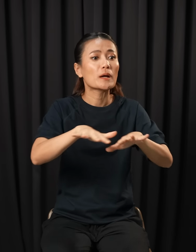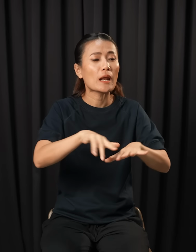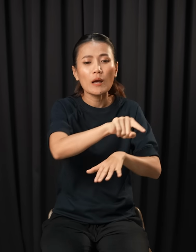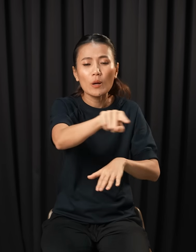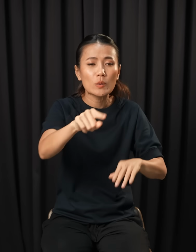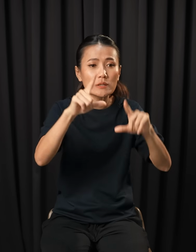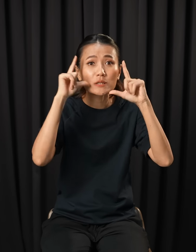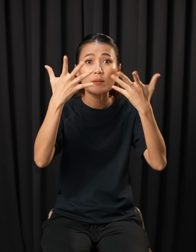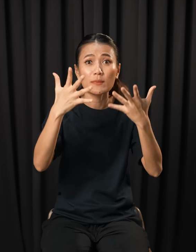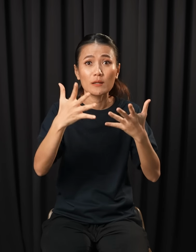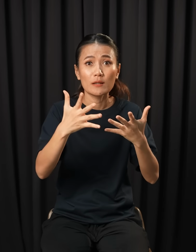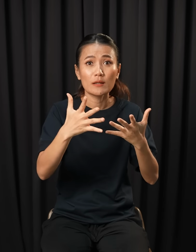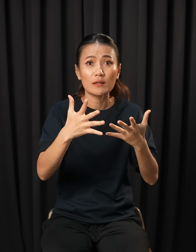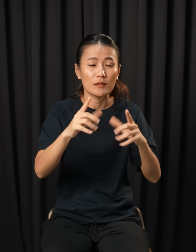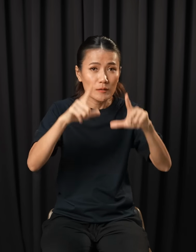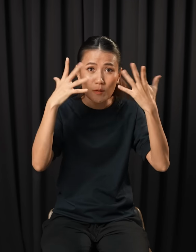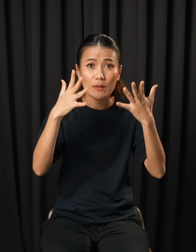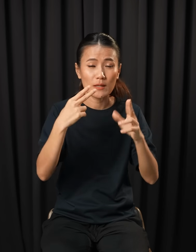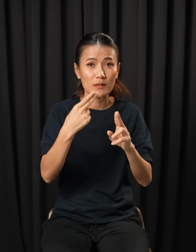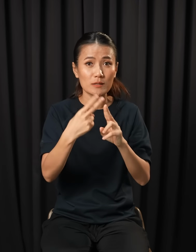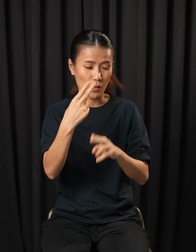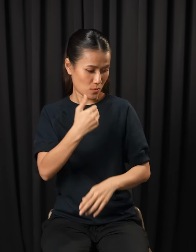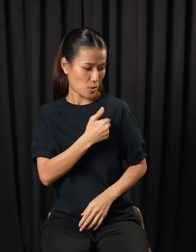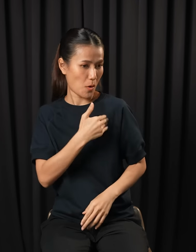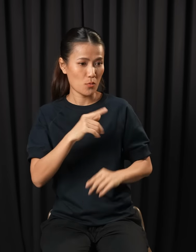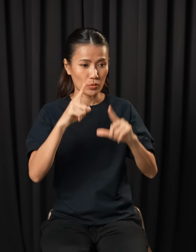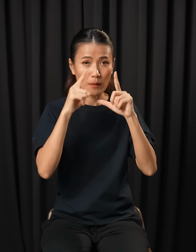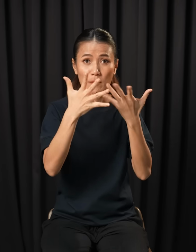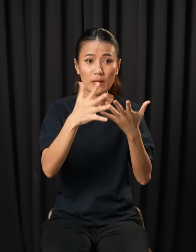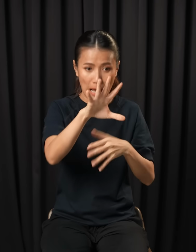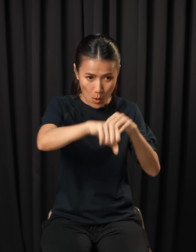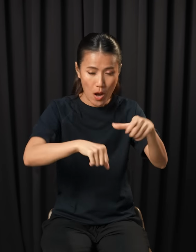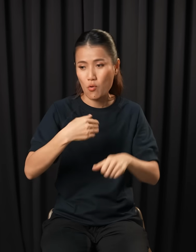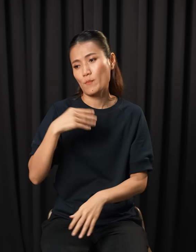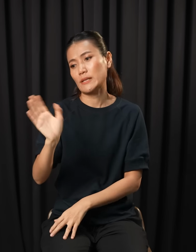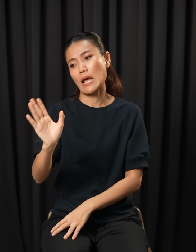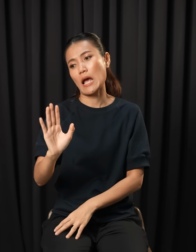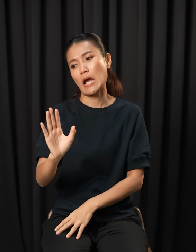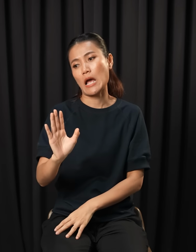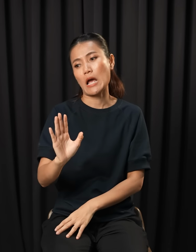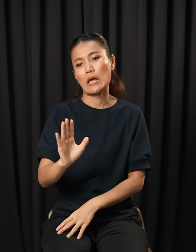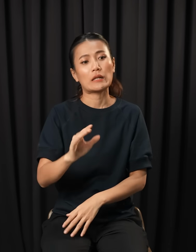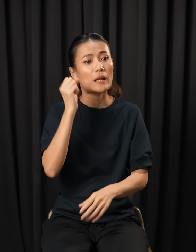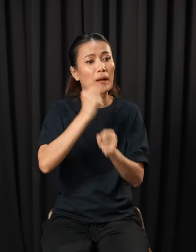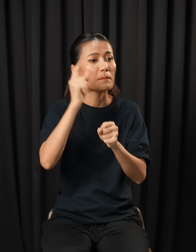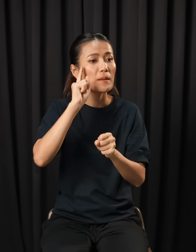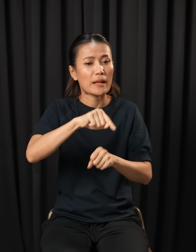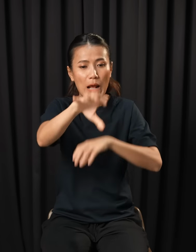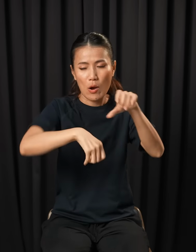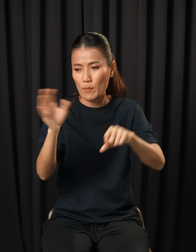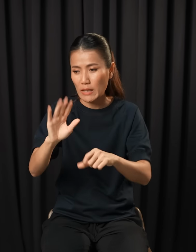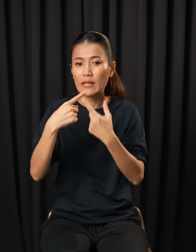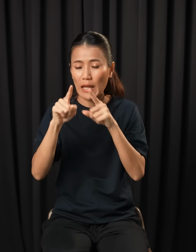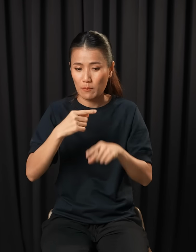นเป็นจุดแข็งของผมเพราะผมเอาคนธรรมดาที่เขามีความสามารถในการที่จะบริหารได้จริงๆมาเป็นคนทำไม่ได้เอาคนที่นำสกุลไม่ได้เอาคนเด่นดังไม่ได้เอาคนที่